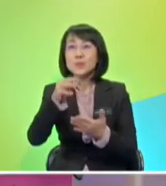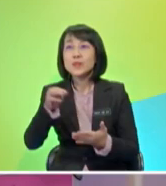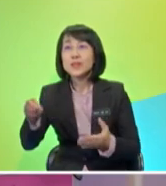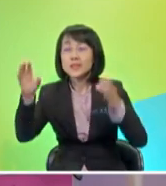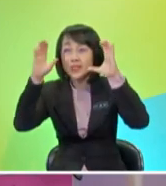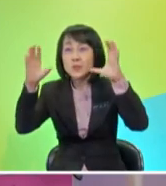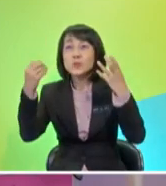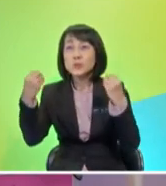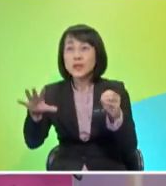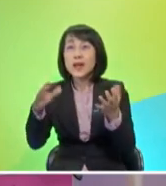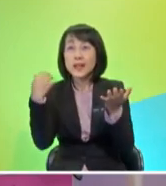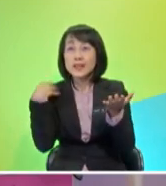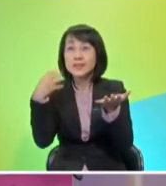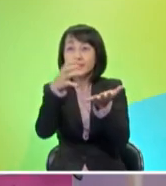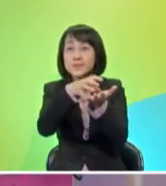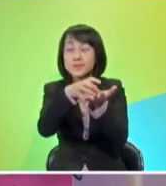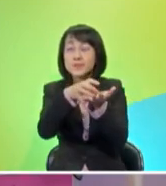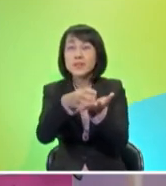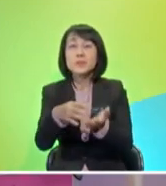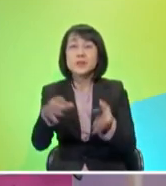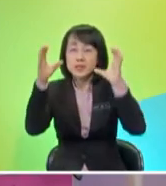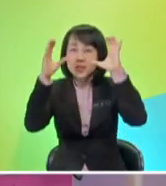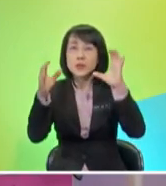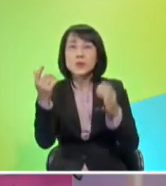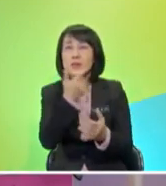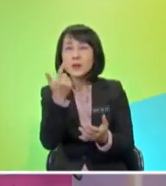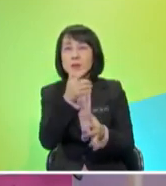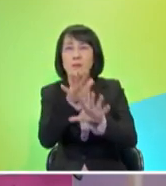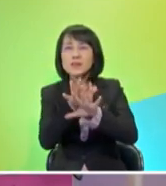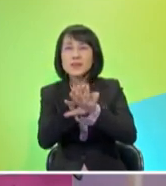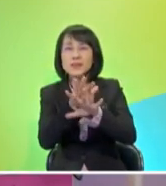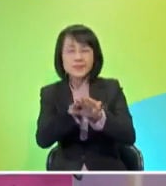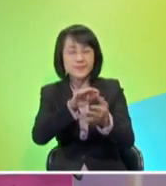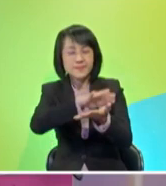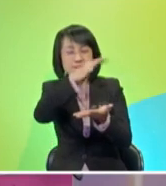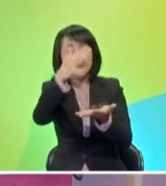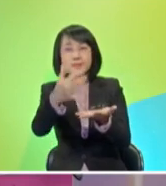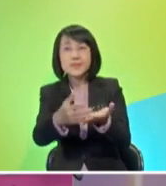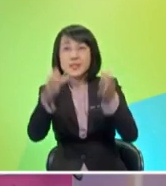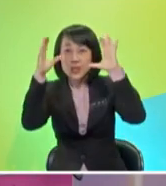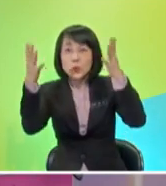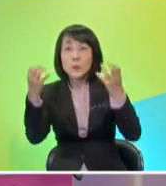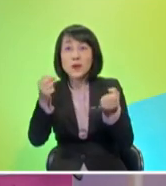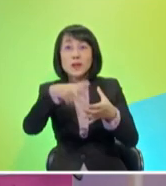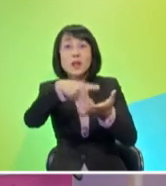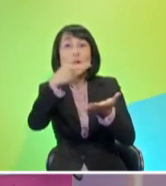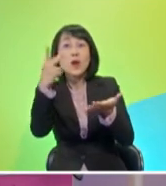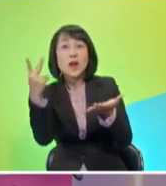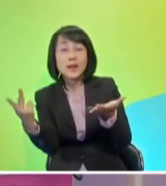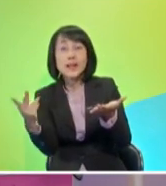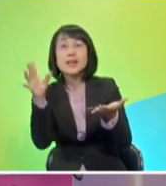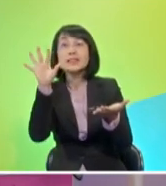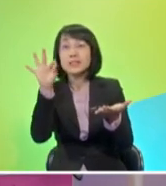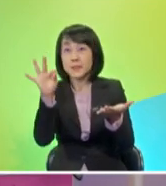kan, cikgu tak mahulah banyak-banyak sangat dekat tangan cikgu ni. Cikgu nak keluarkan sebanyak